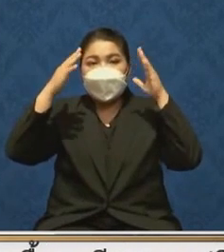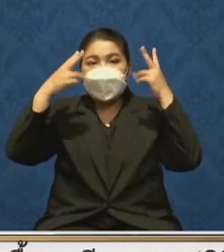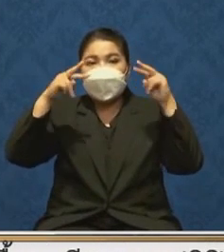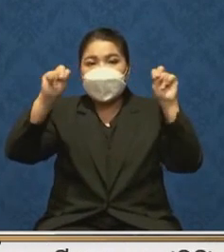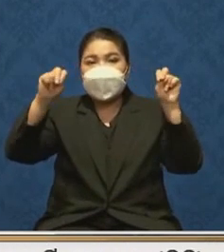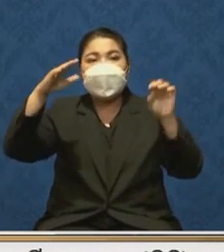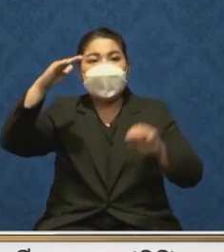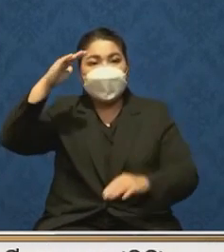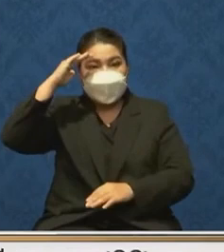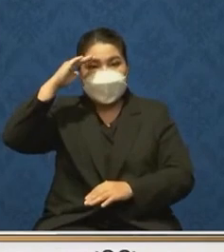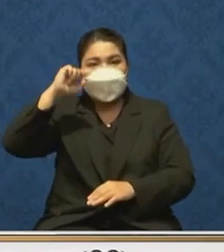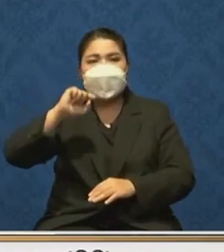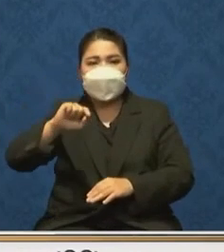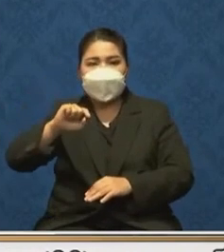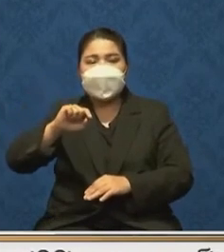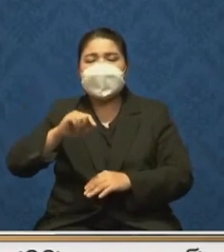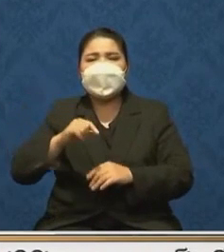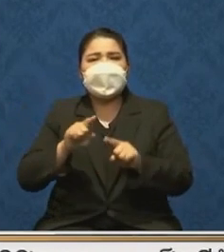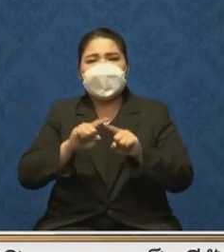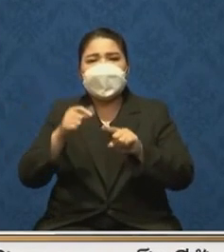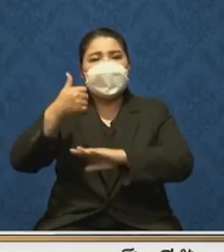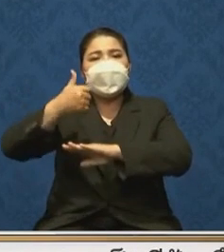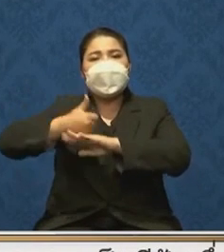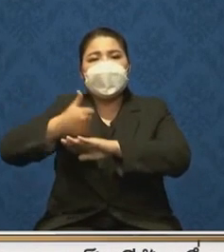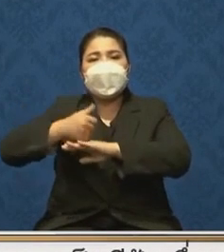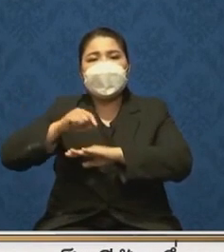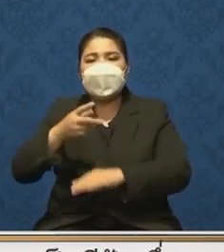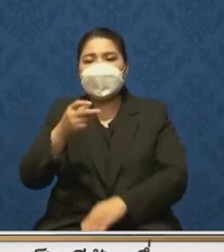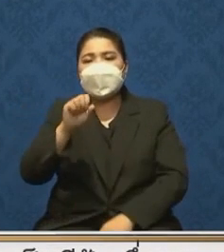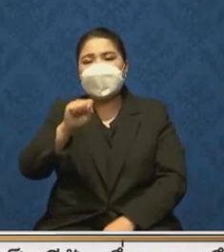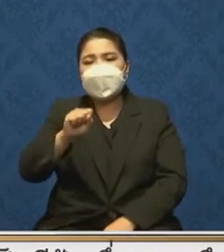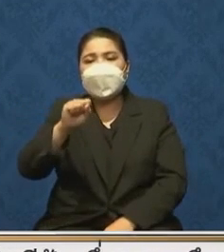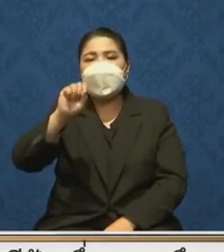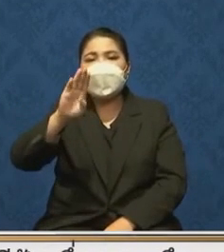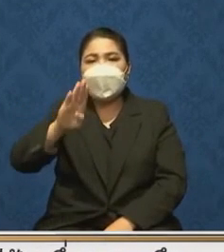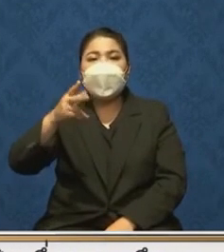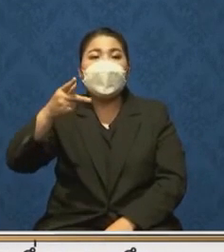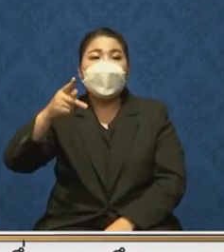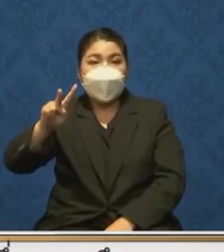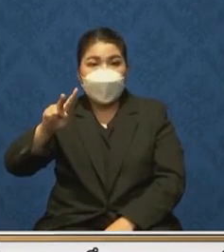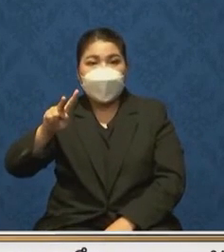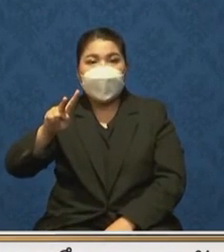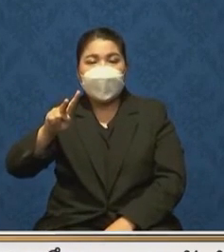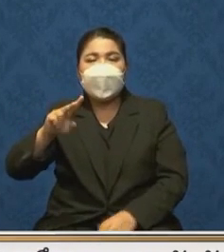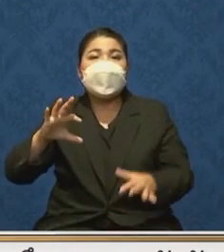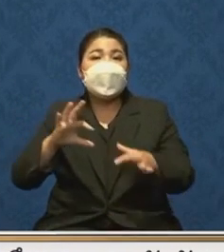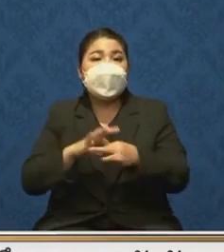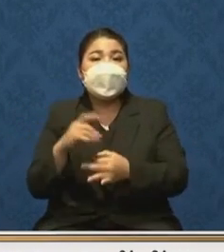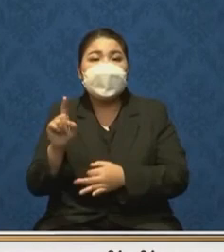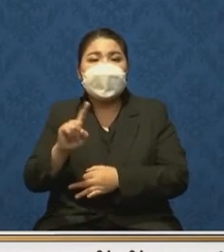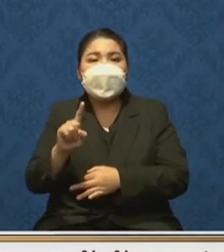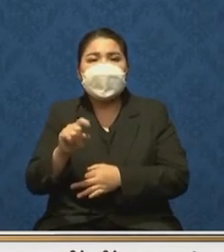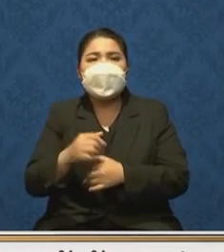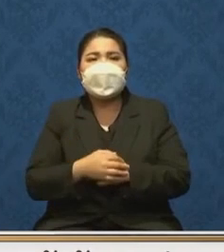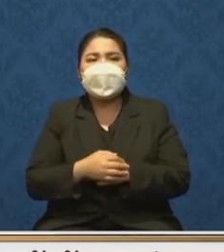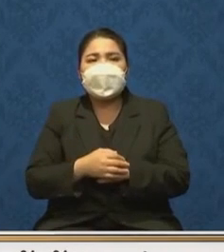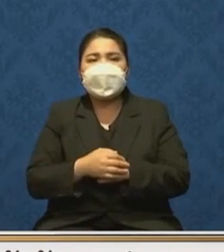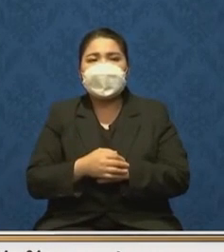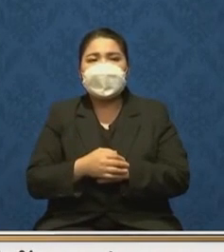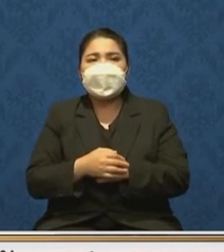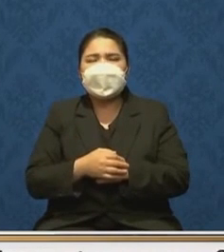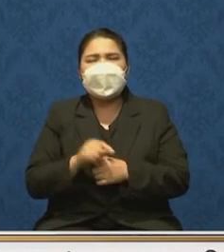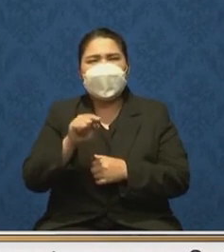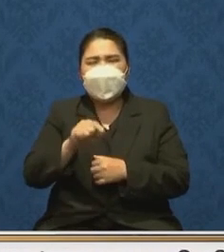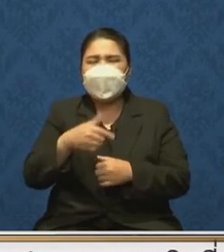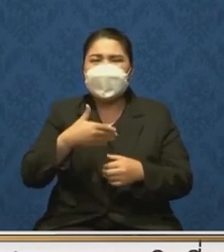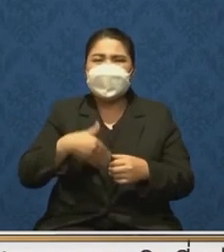นายกรัฐมันตรีในฐานพูมในการสบอกคอในกรณีความล้มเหลว ความผ